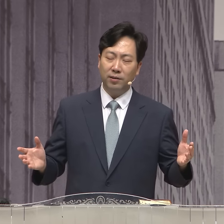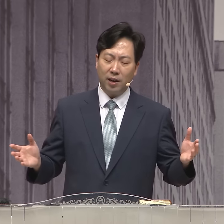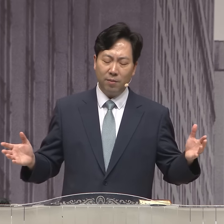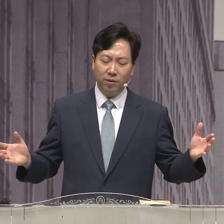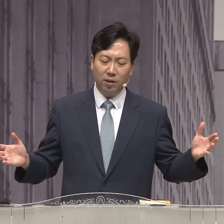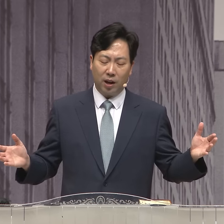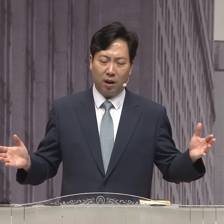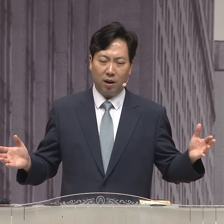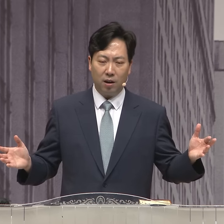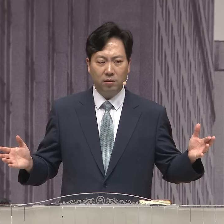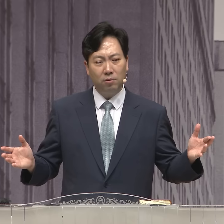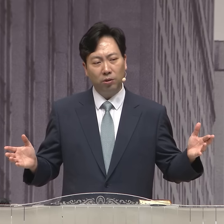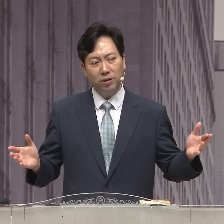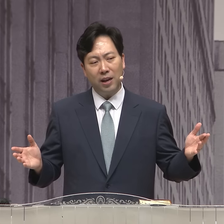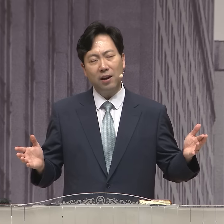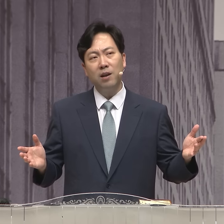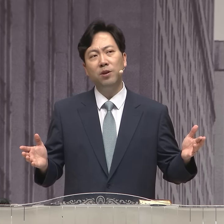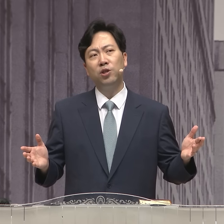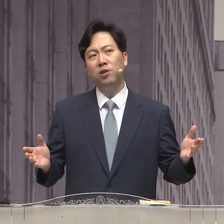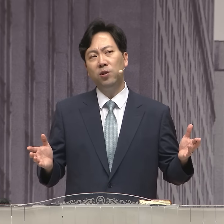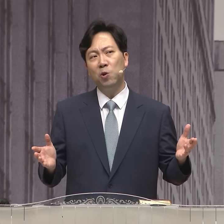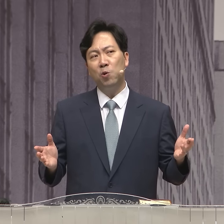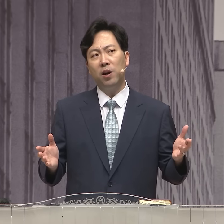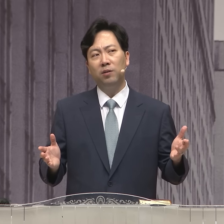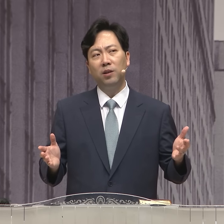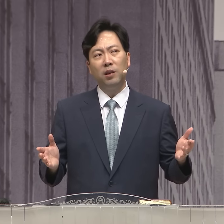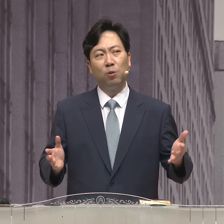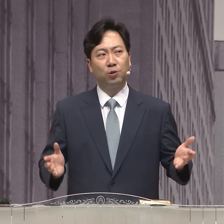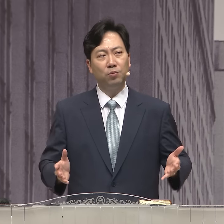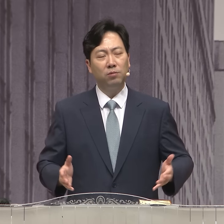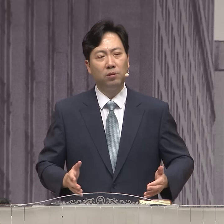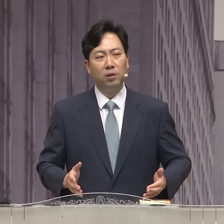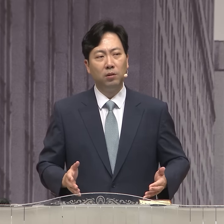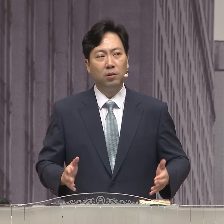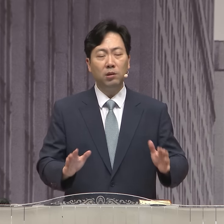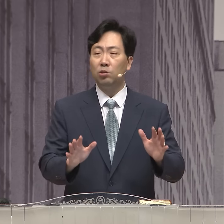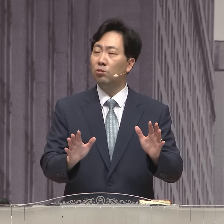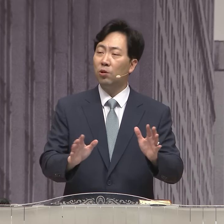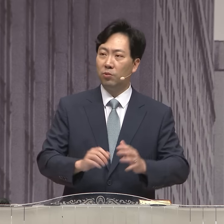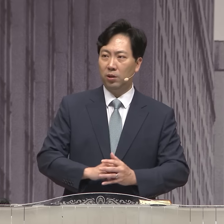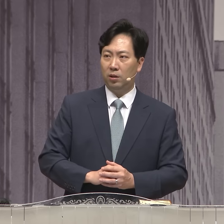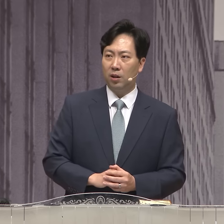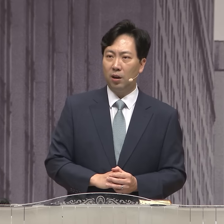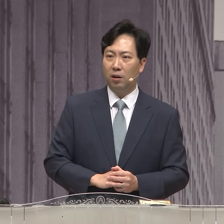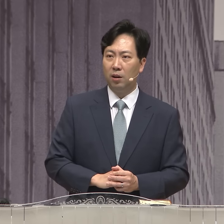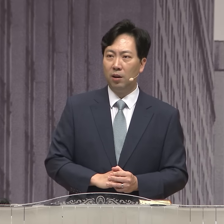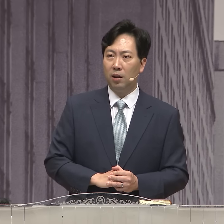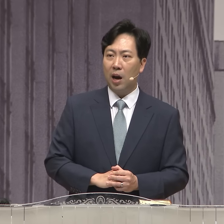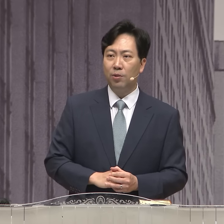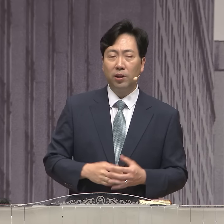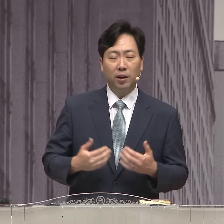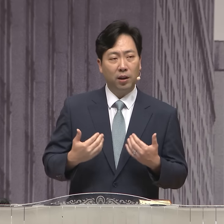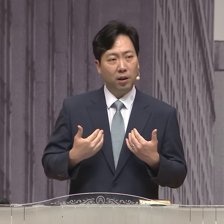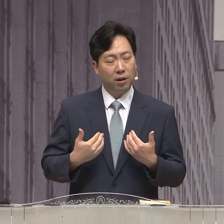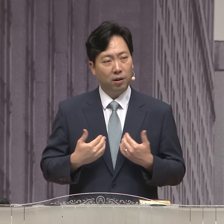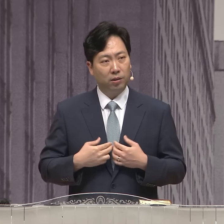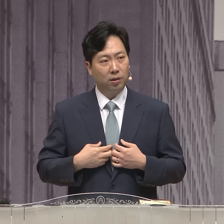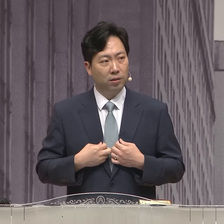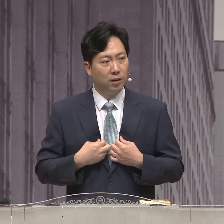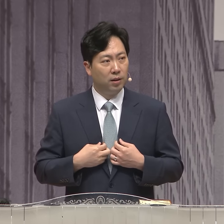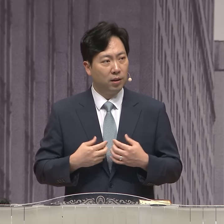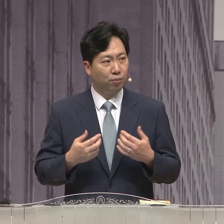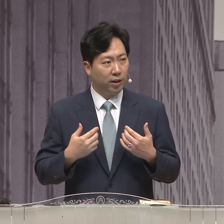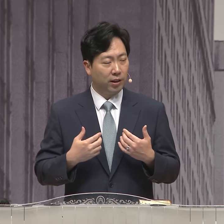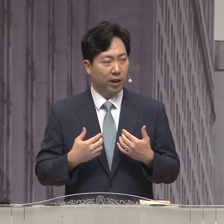이상하게 사람들이 다 그 어떤 사람을 신격화하는 이 모습은 이건 있을 수 없는 얘기다. 아무리 내게